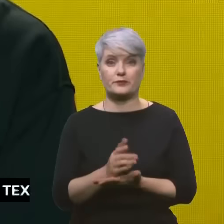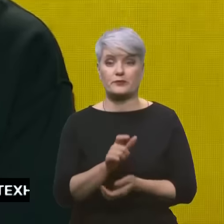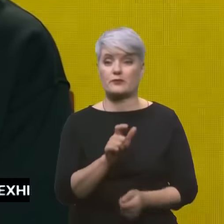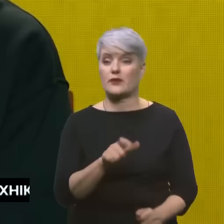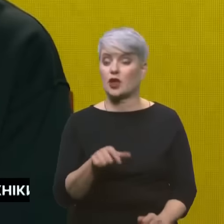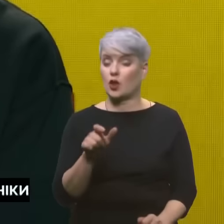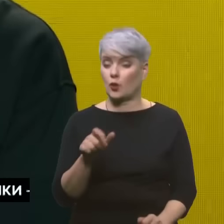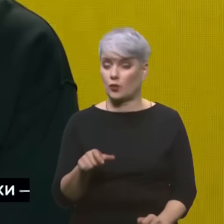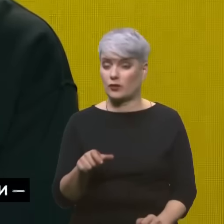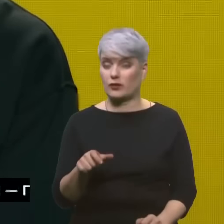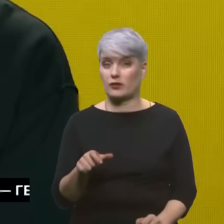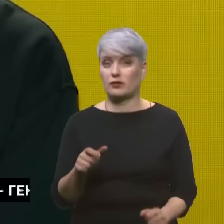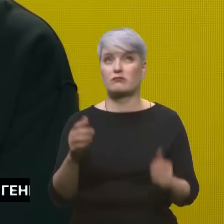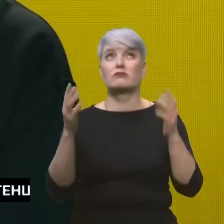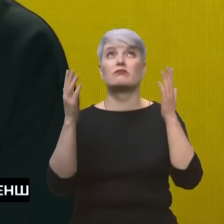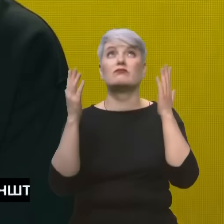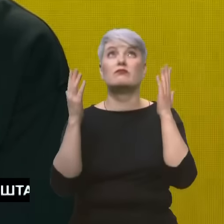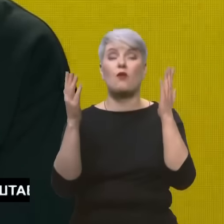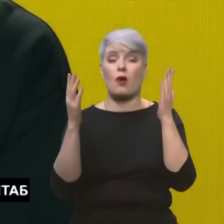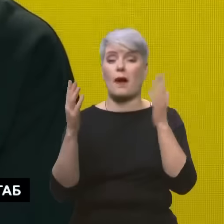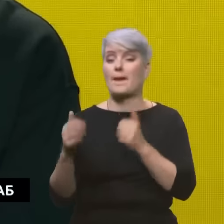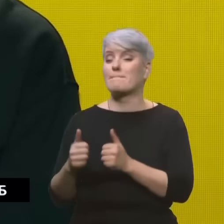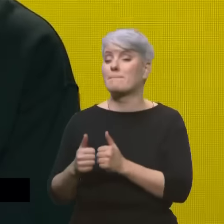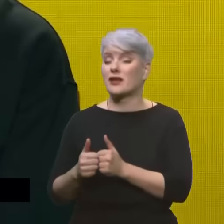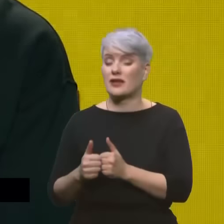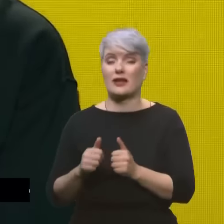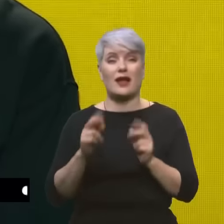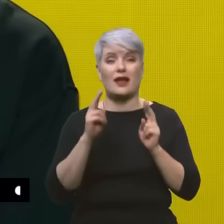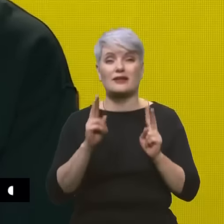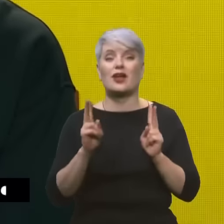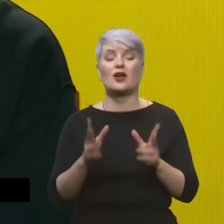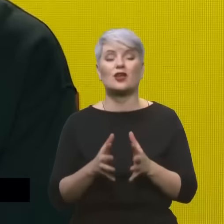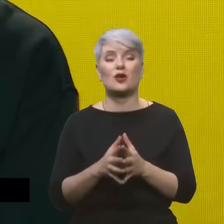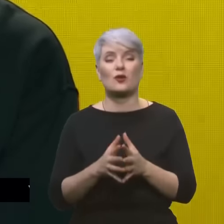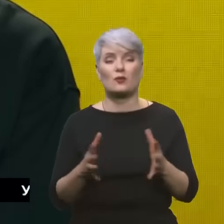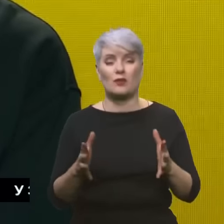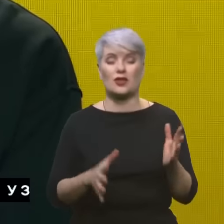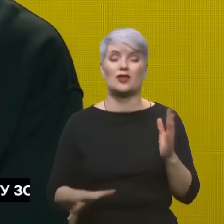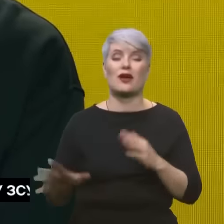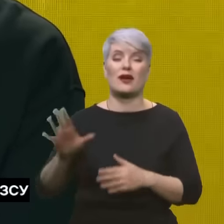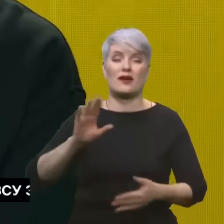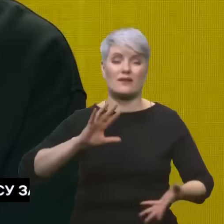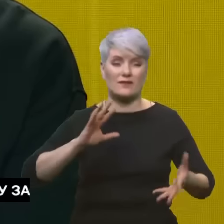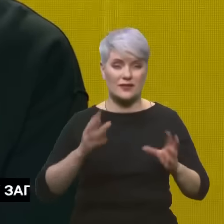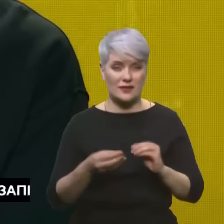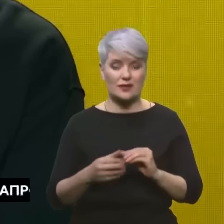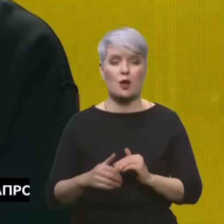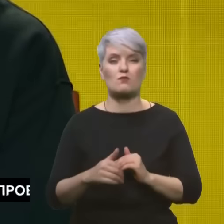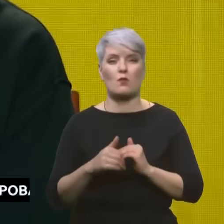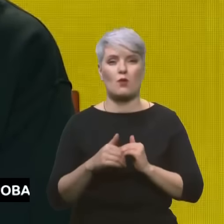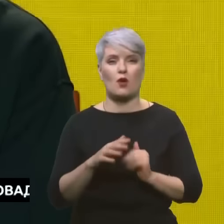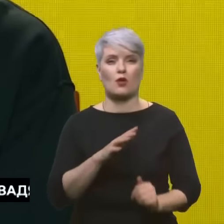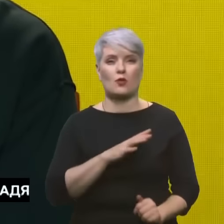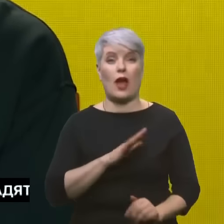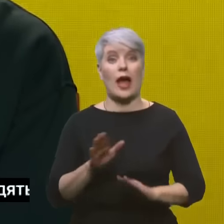Люди, Бог, партнери. Не знаю, хто більше. Все це допомогло. А після цього